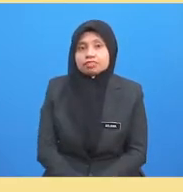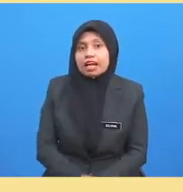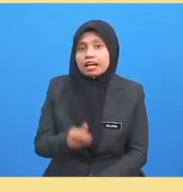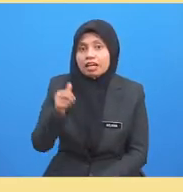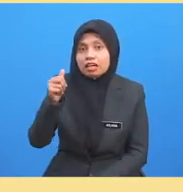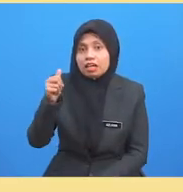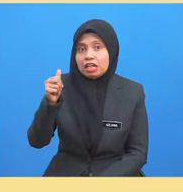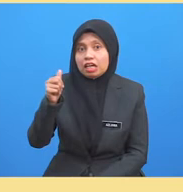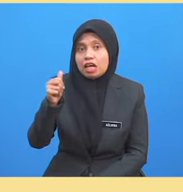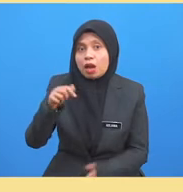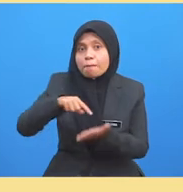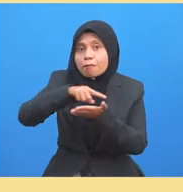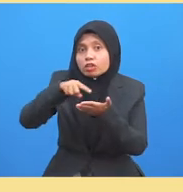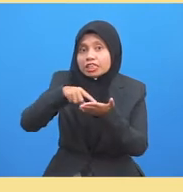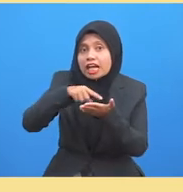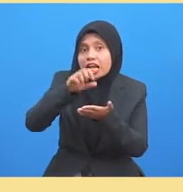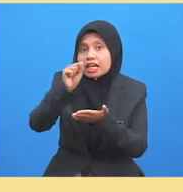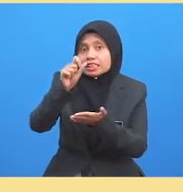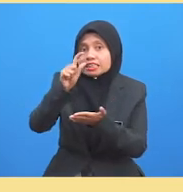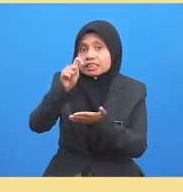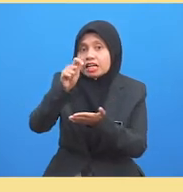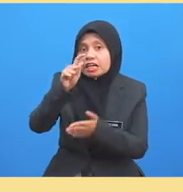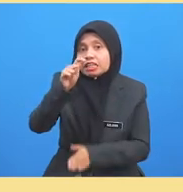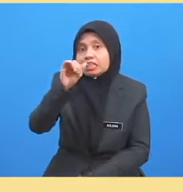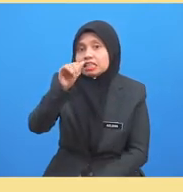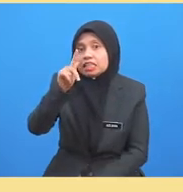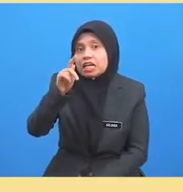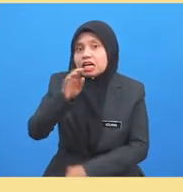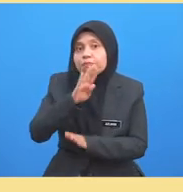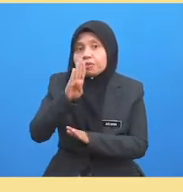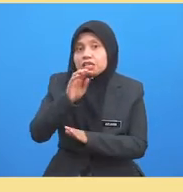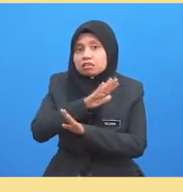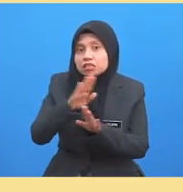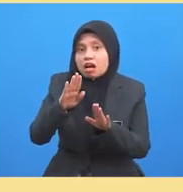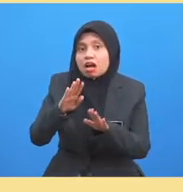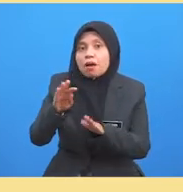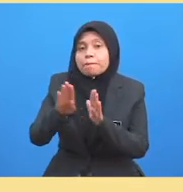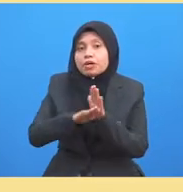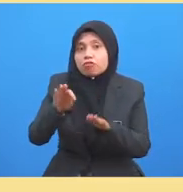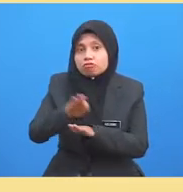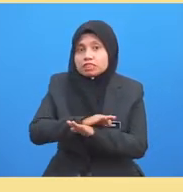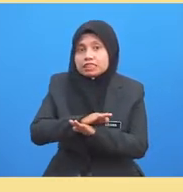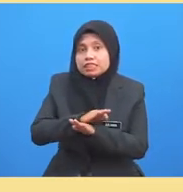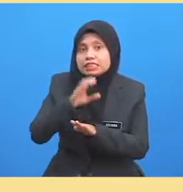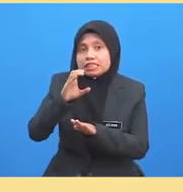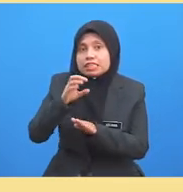A. Model statik, B. Tidak berfungsi, C. Reka bentuk sebenar tiga